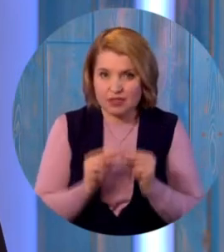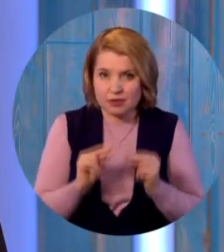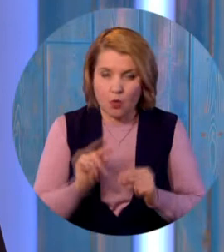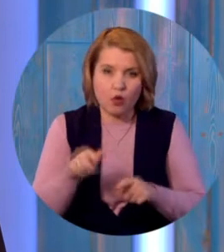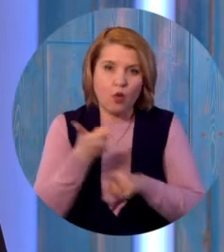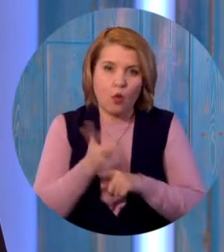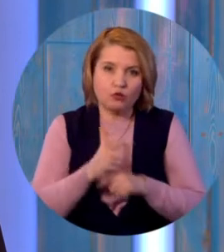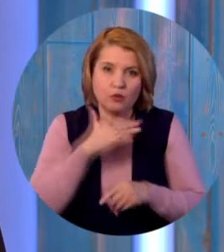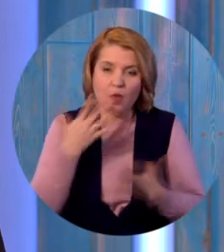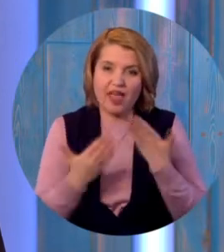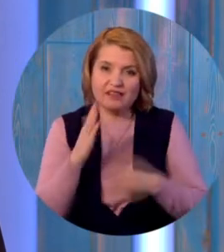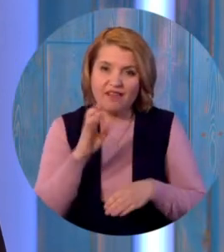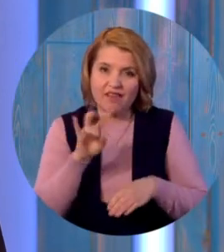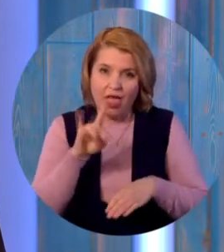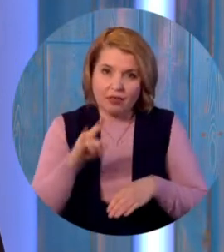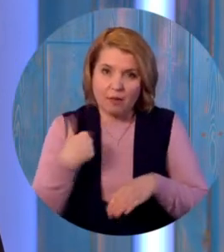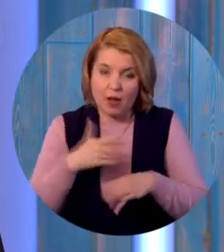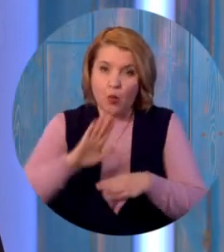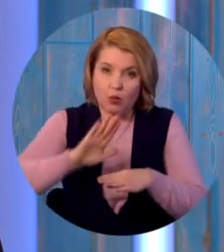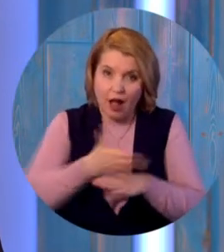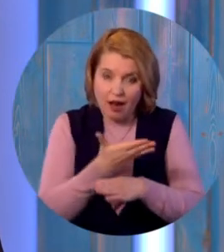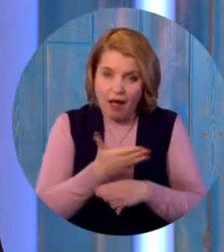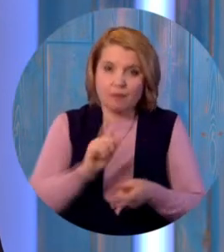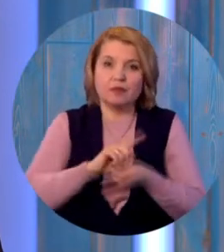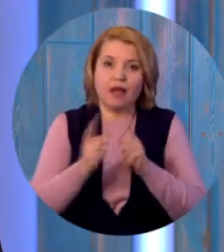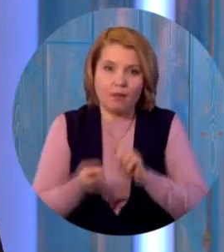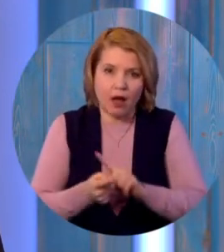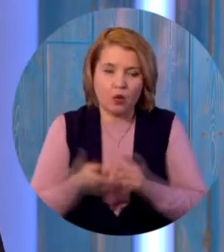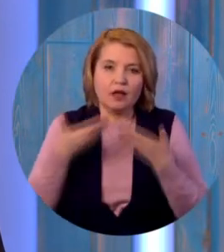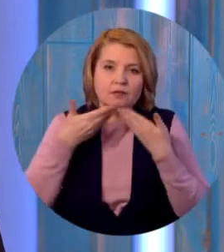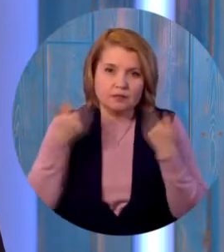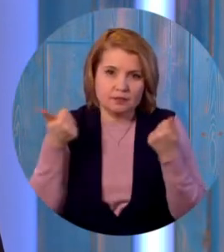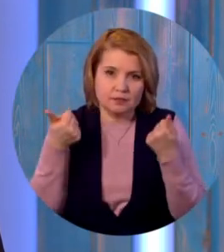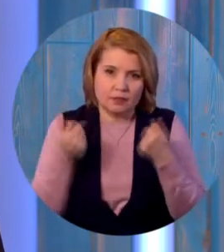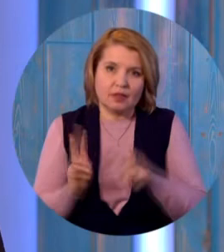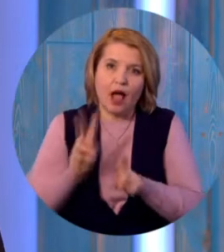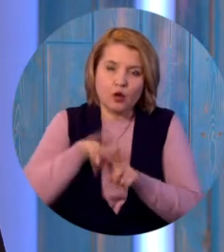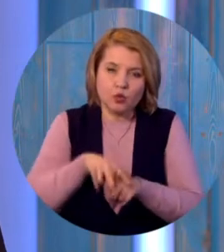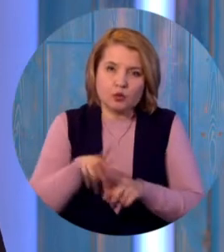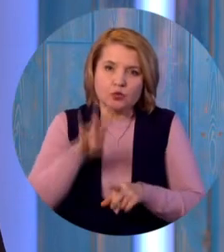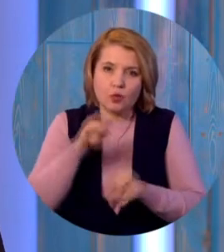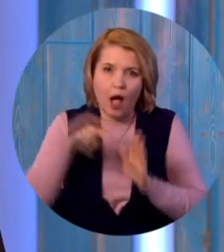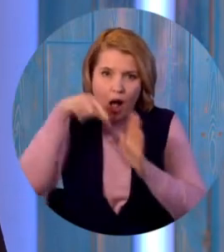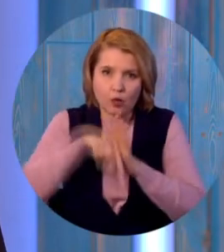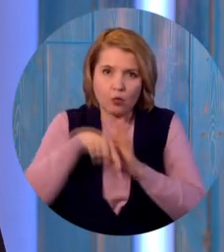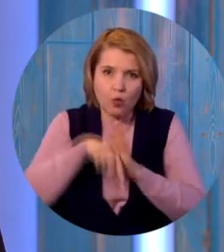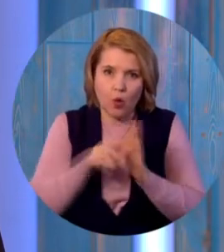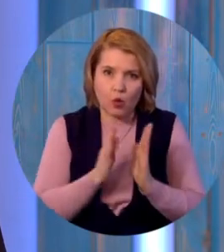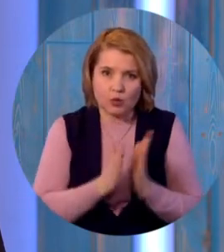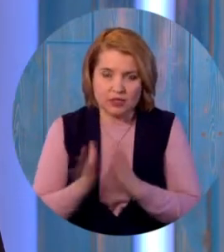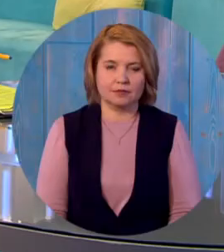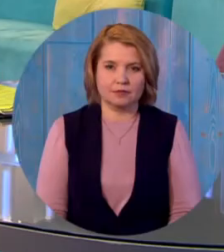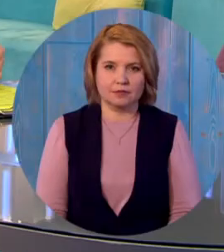Поэтому, если мы вену удаляем, мы, наоборот, разгружаем нагрузку на глубокую систему, и организму становится